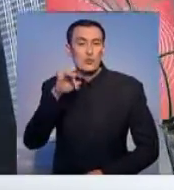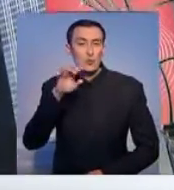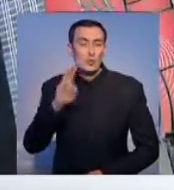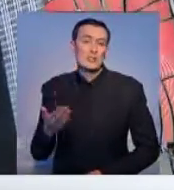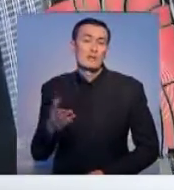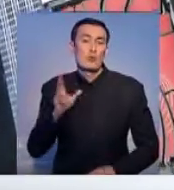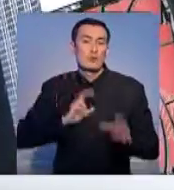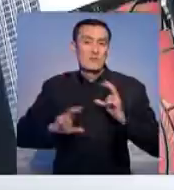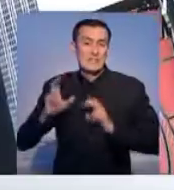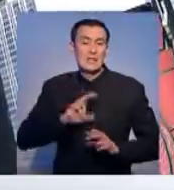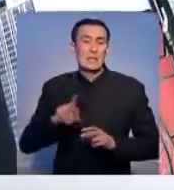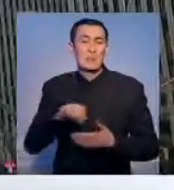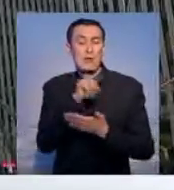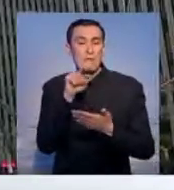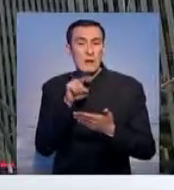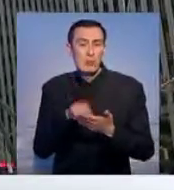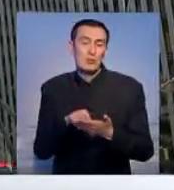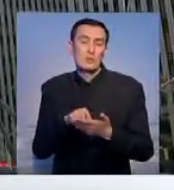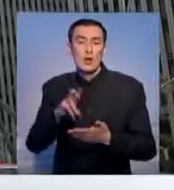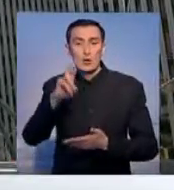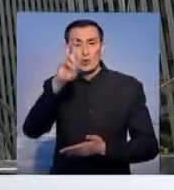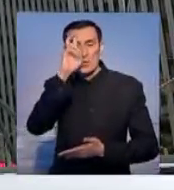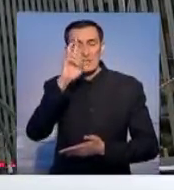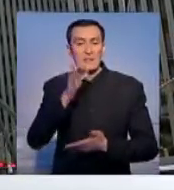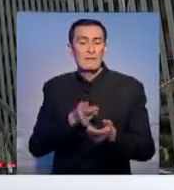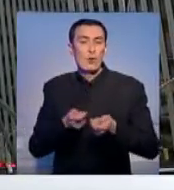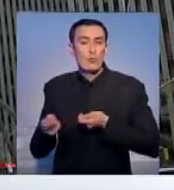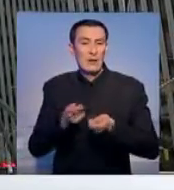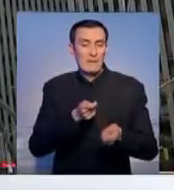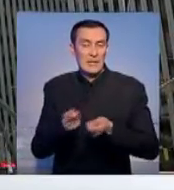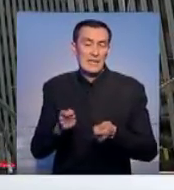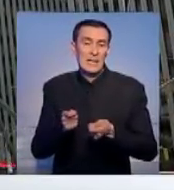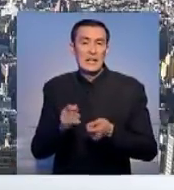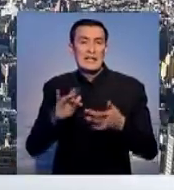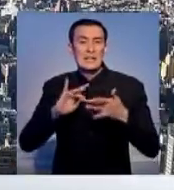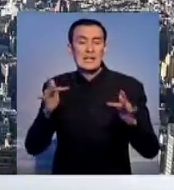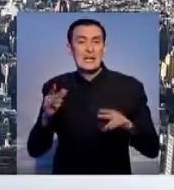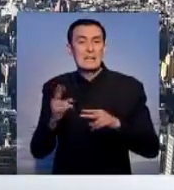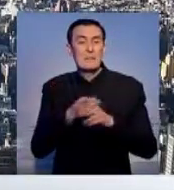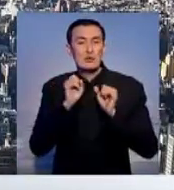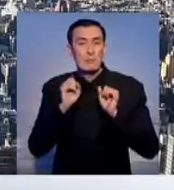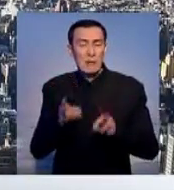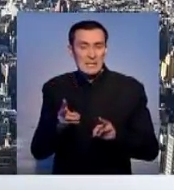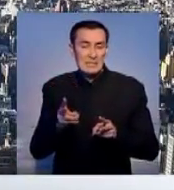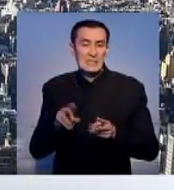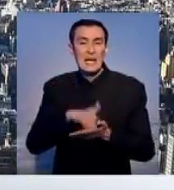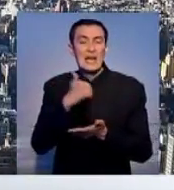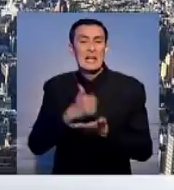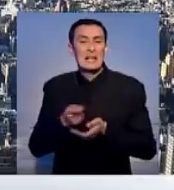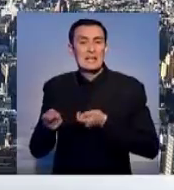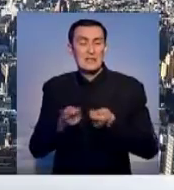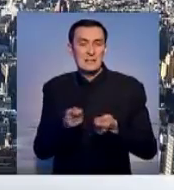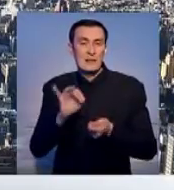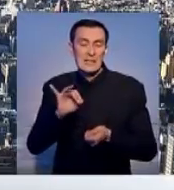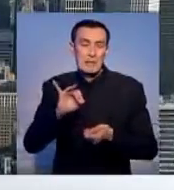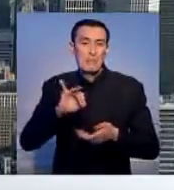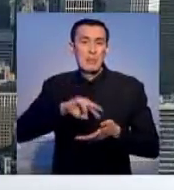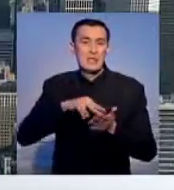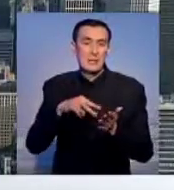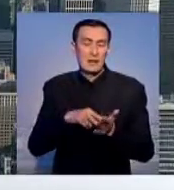и Нью-Йоркского университетов по вопросам госуправления, кибербезопасности, лидерства и стратегического